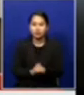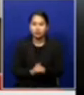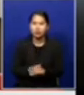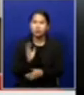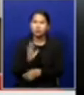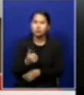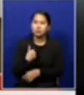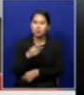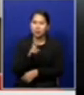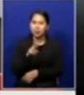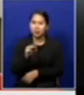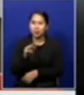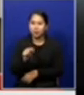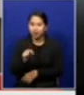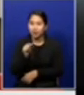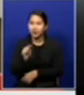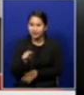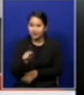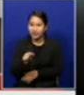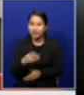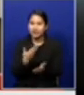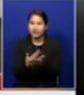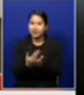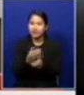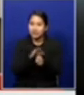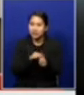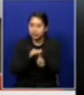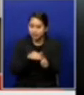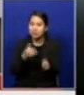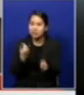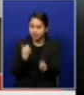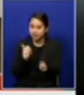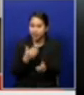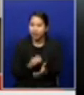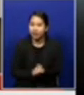นตรีนี่ได้ขอเงินเยียวยาบ้างที่ตกงานหรือเปล่าเ